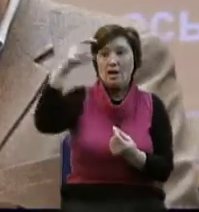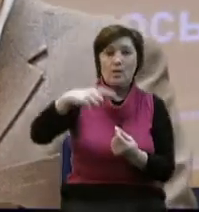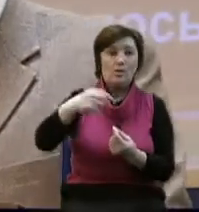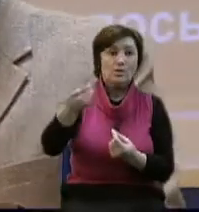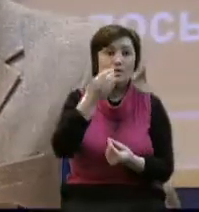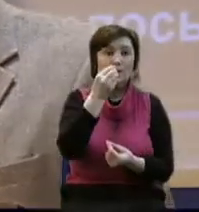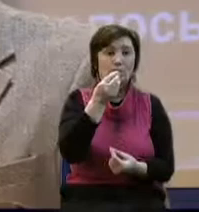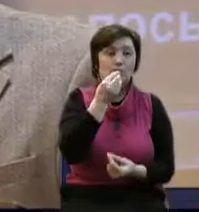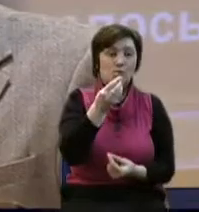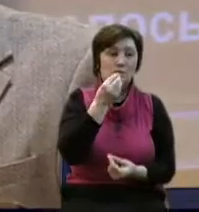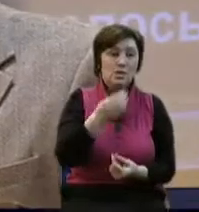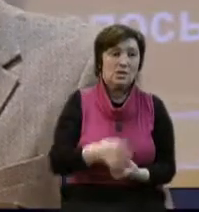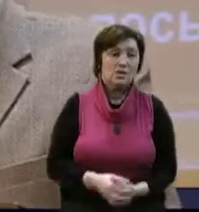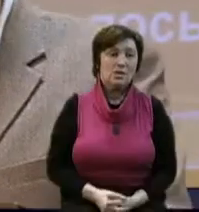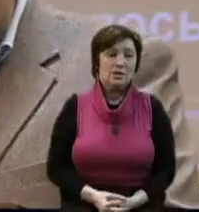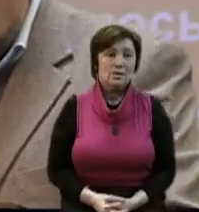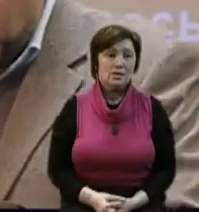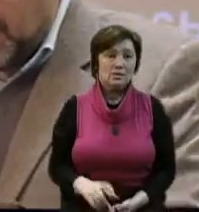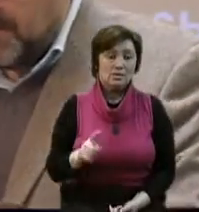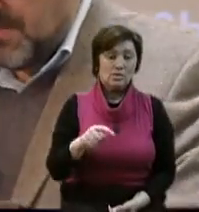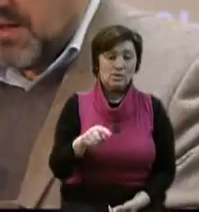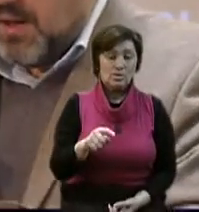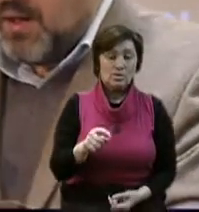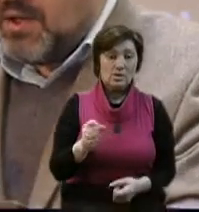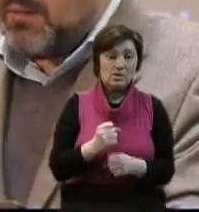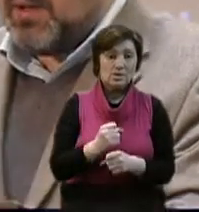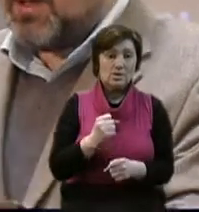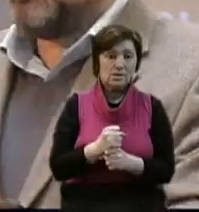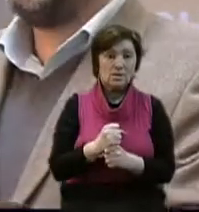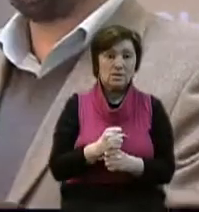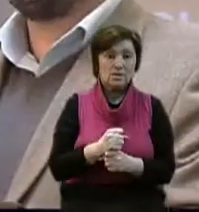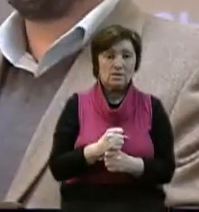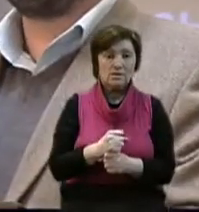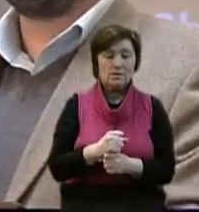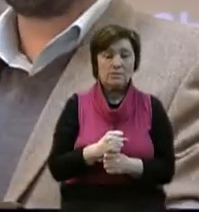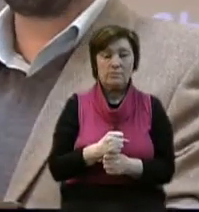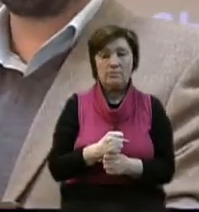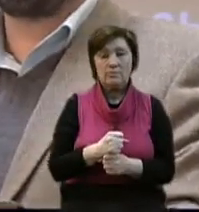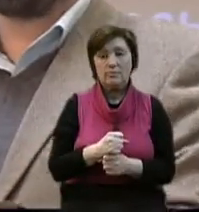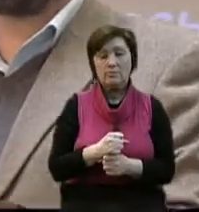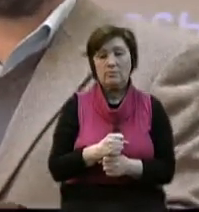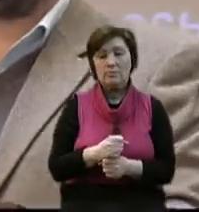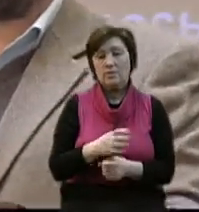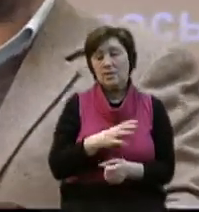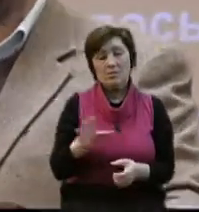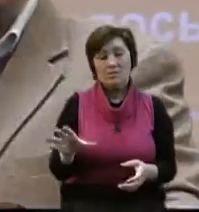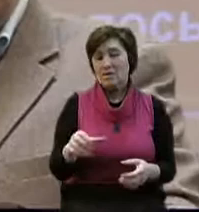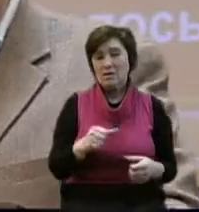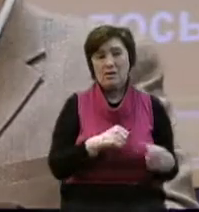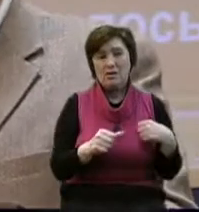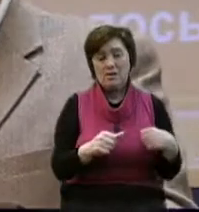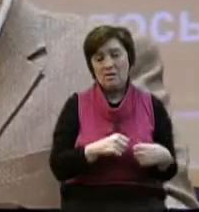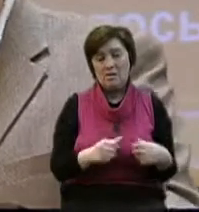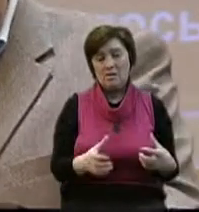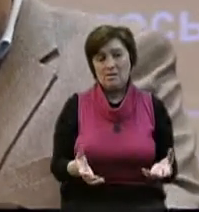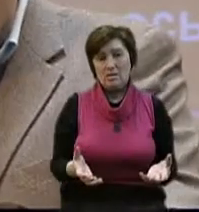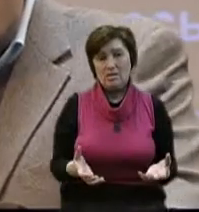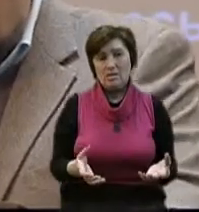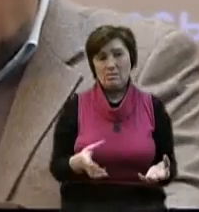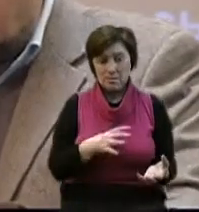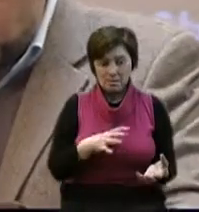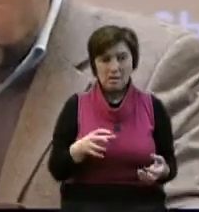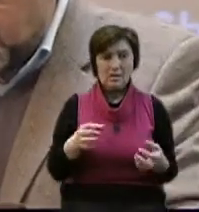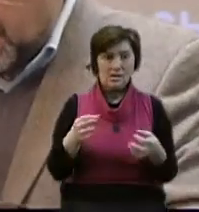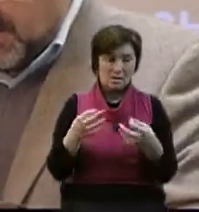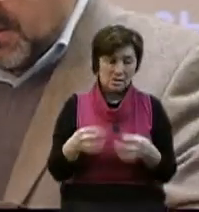Само по себе, то, что они это делали, не было каким-то грехом, это было в какой-то степени дозволено или